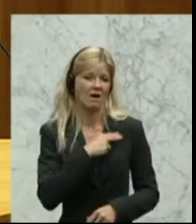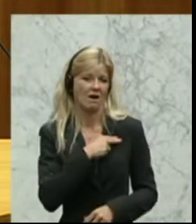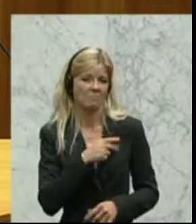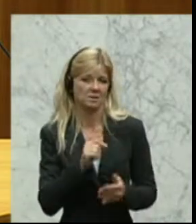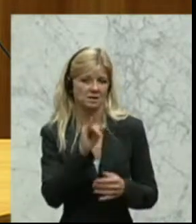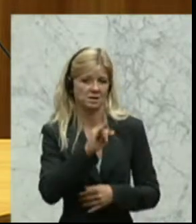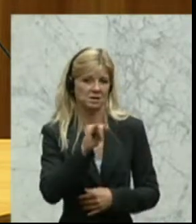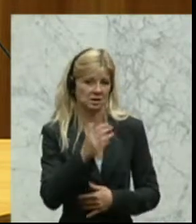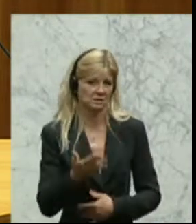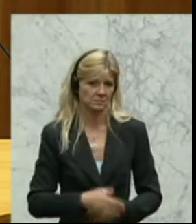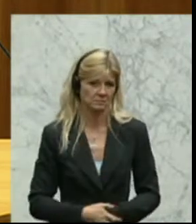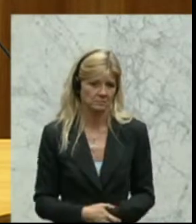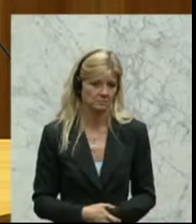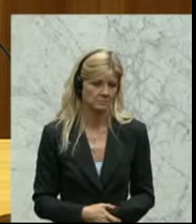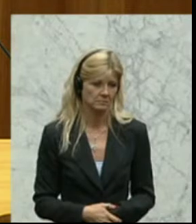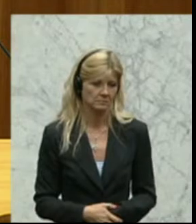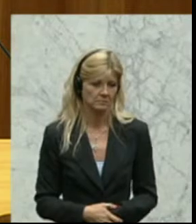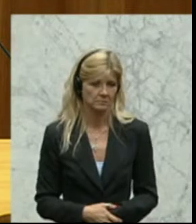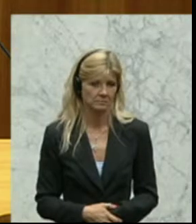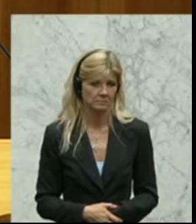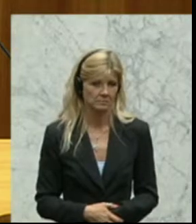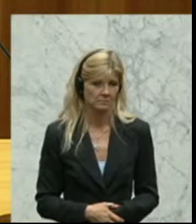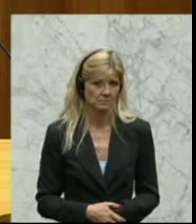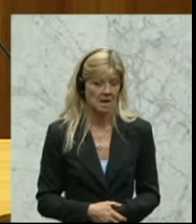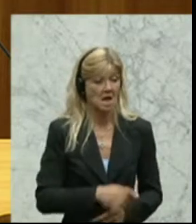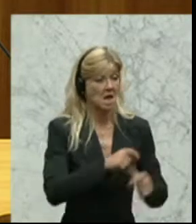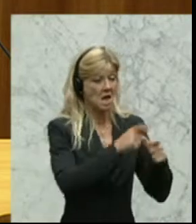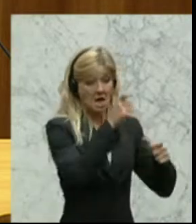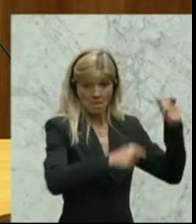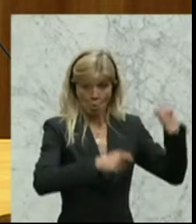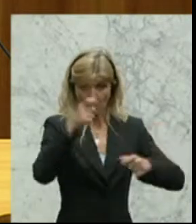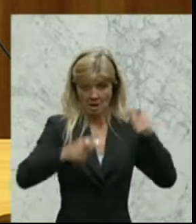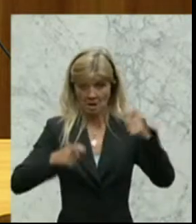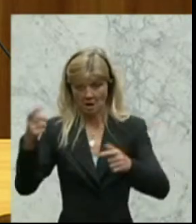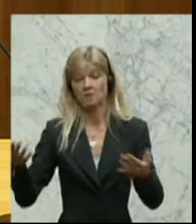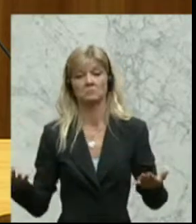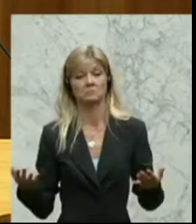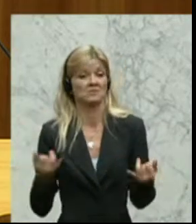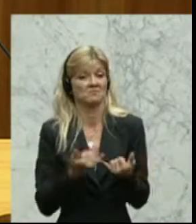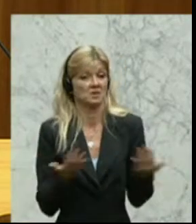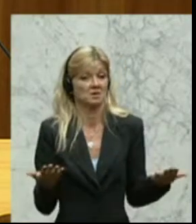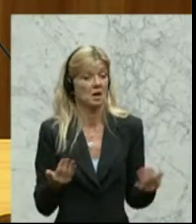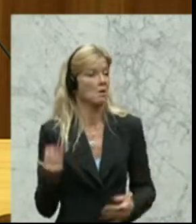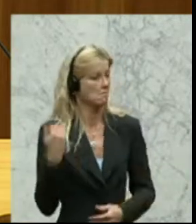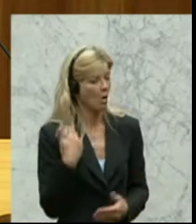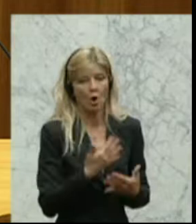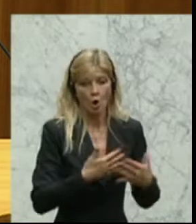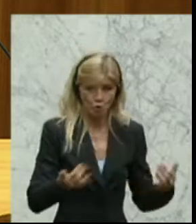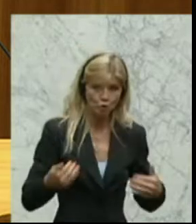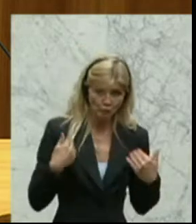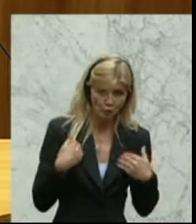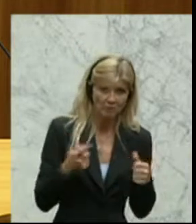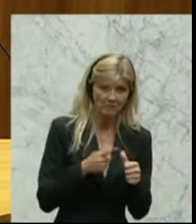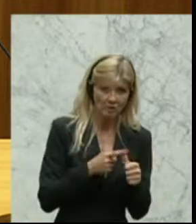den Immobilien, ja, die Bauern, die werden sich freuen, wenn sie noch mehr Grundsteuer